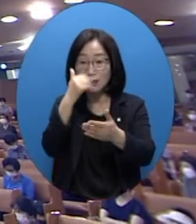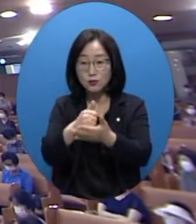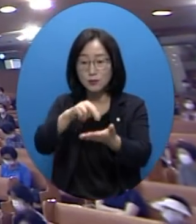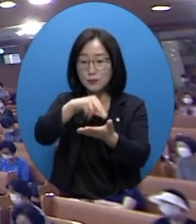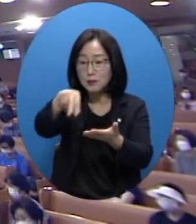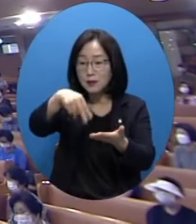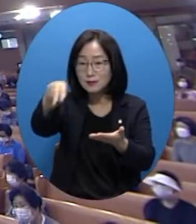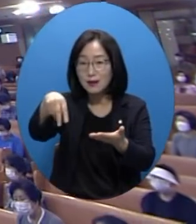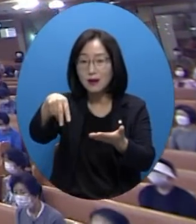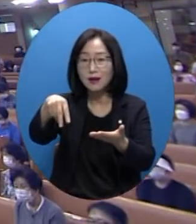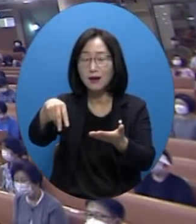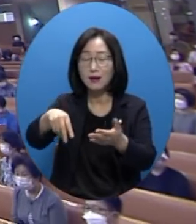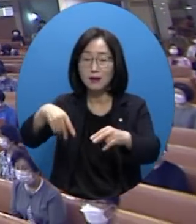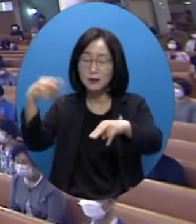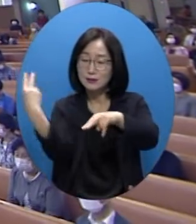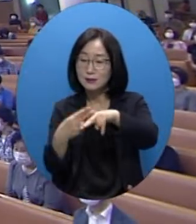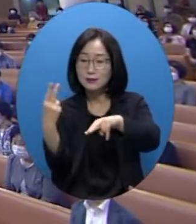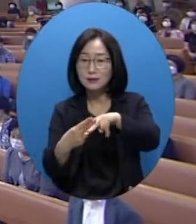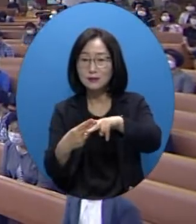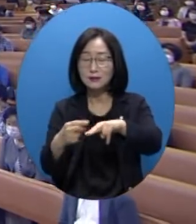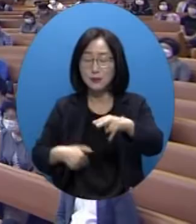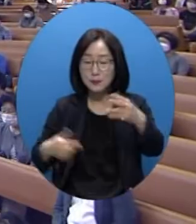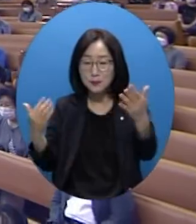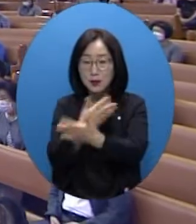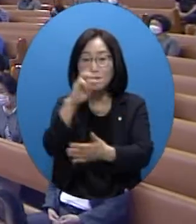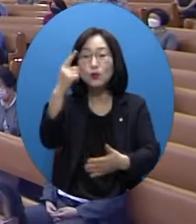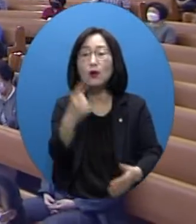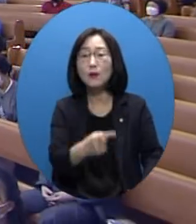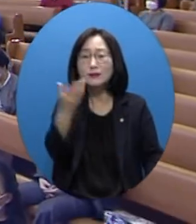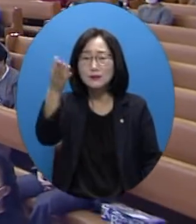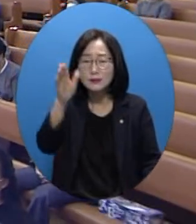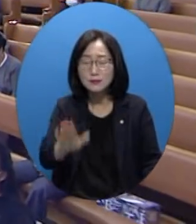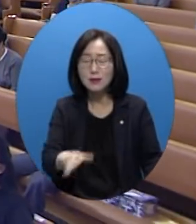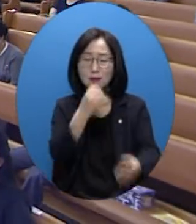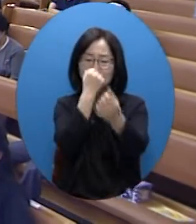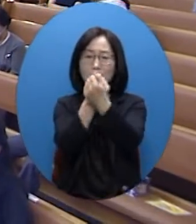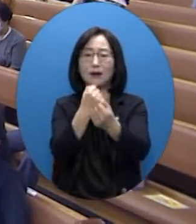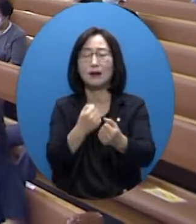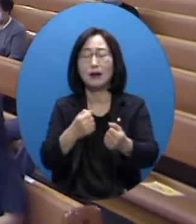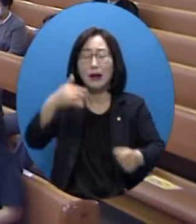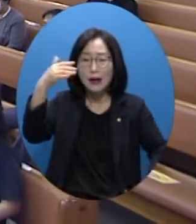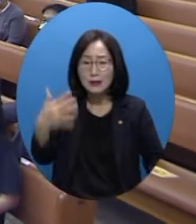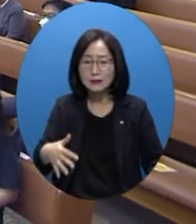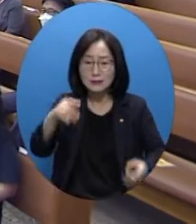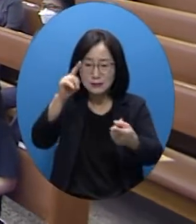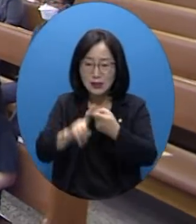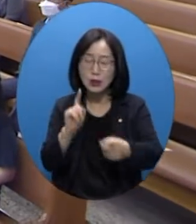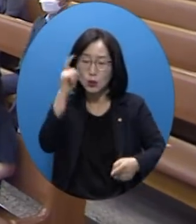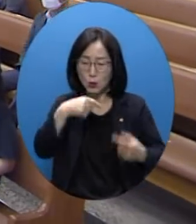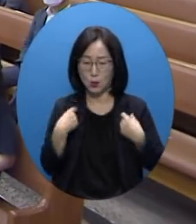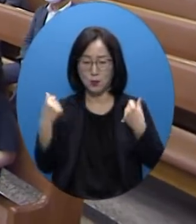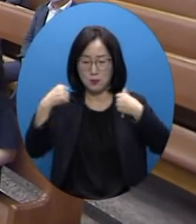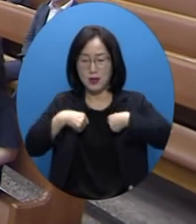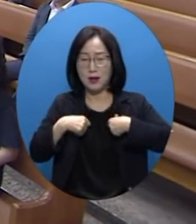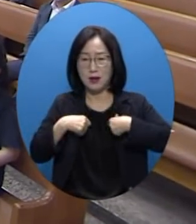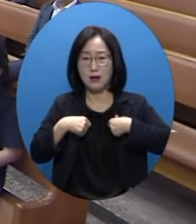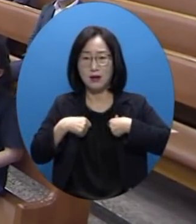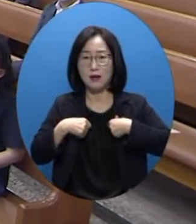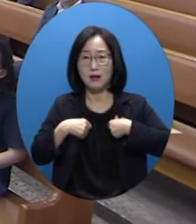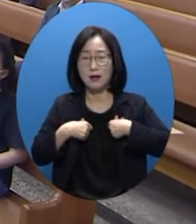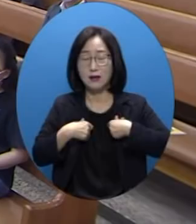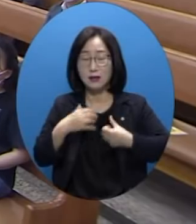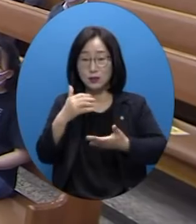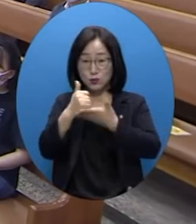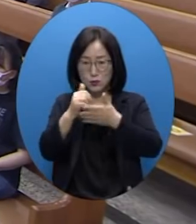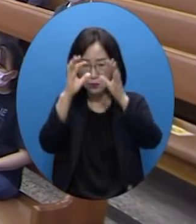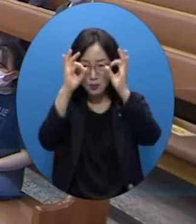방탕하여 채찍에 맞고 회개하고 돌아왔는데도 아직 더러운 옷을 입고 있는 사람들이 있습니다. 주님께서 그